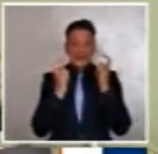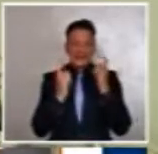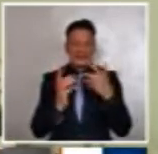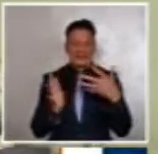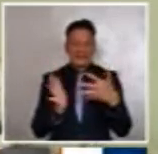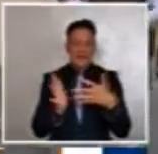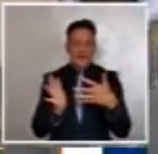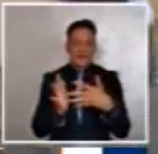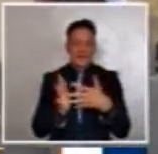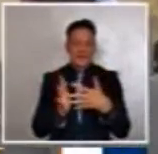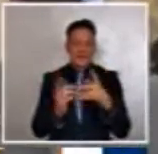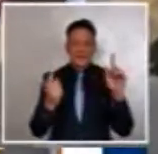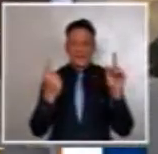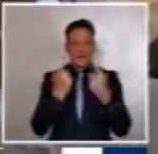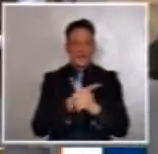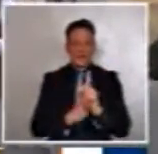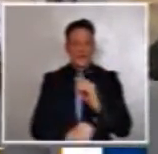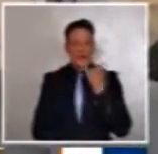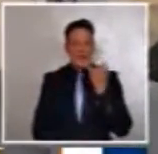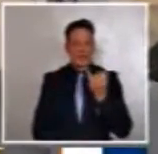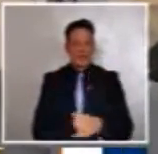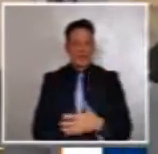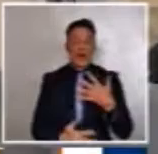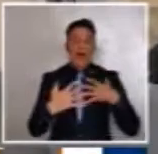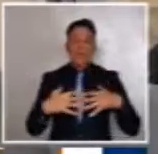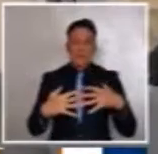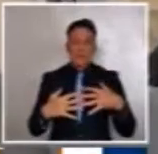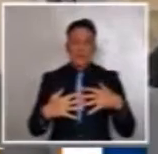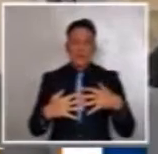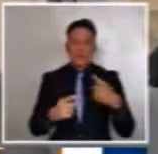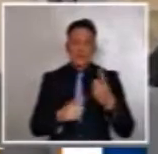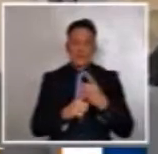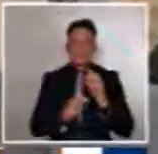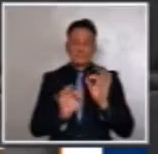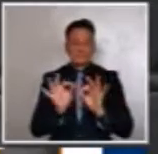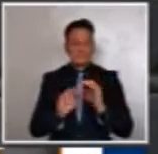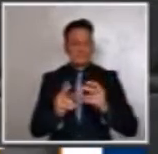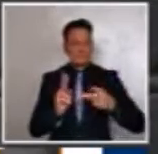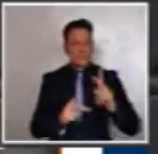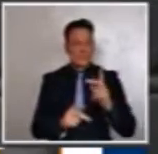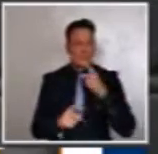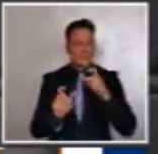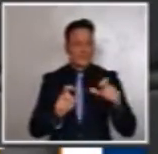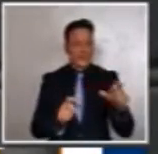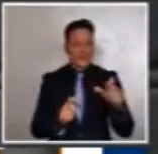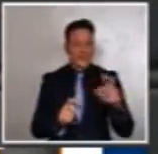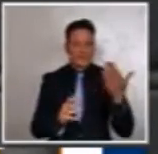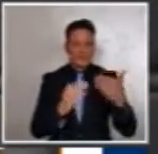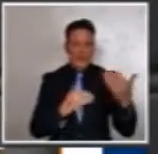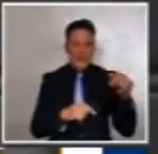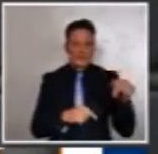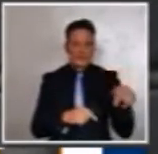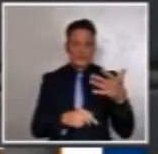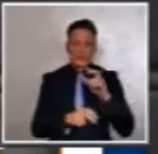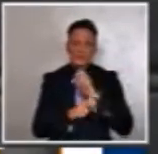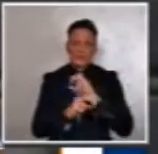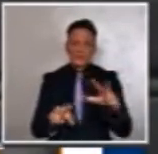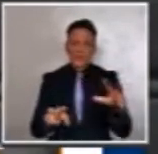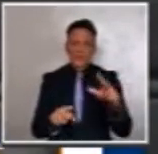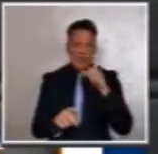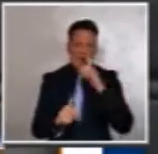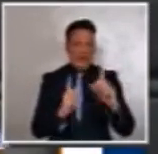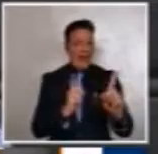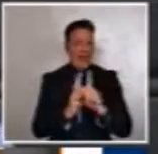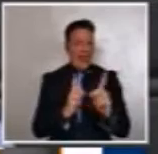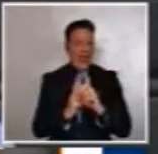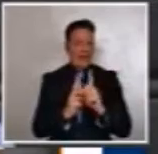è difficile. Nell'abbigliamento qualche premura in più per i clienti storici. Ho mandato dei messaggi ai miei clienti fidelizzati dicendo